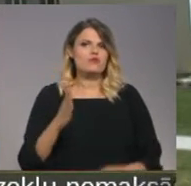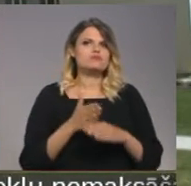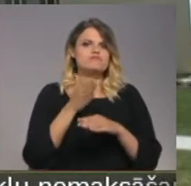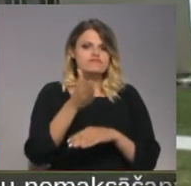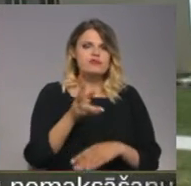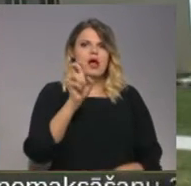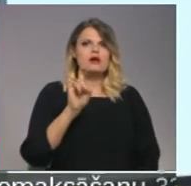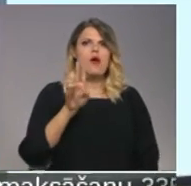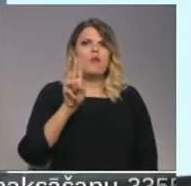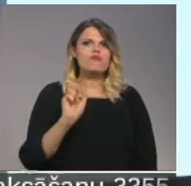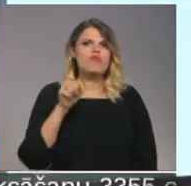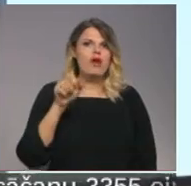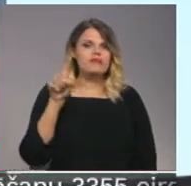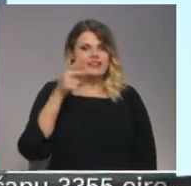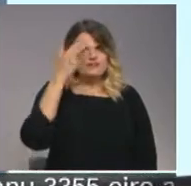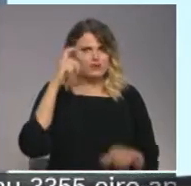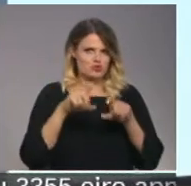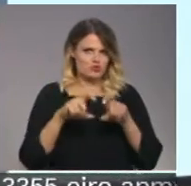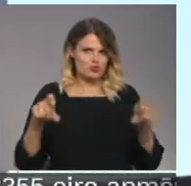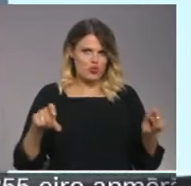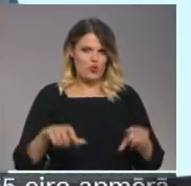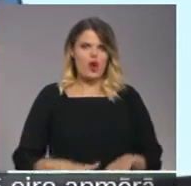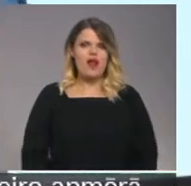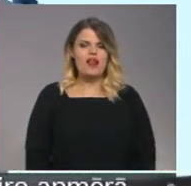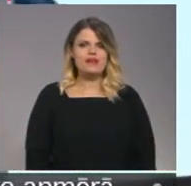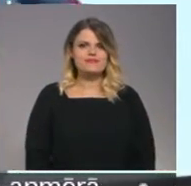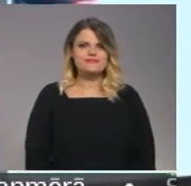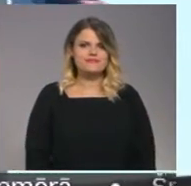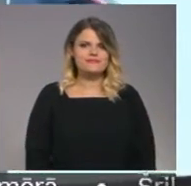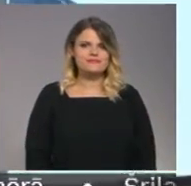Kaunatas vidusskolā. Ausmas Prukte, Andrejs Mažāns, Latgales reģionālā televīzija.